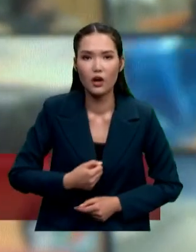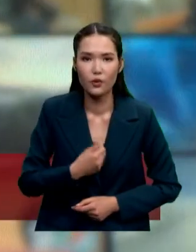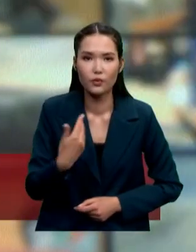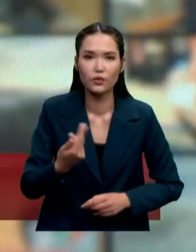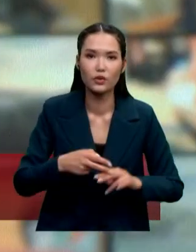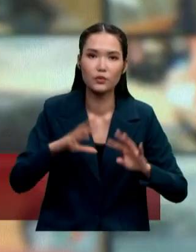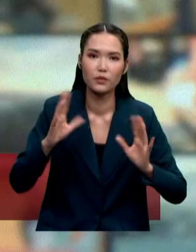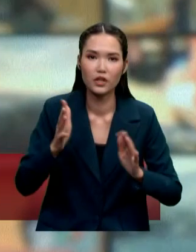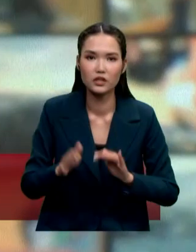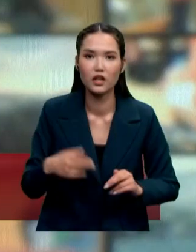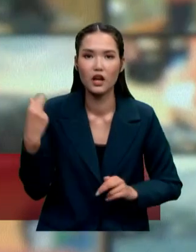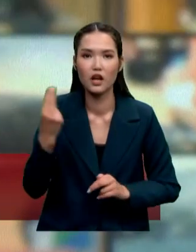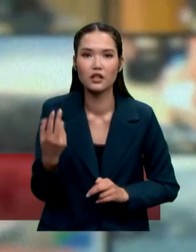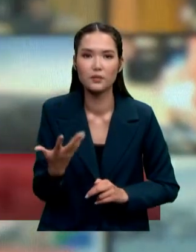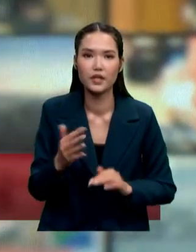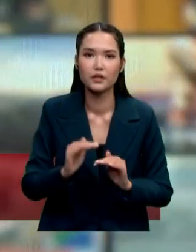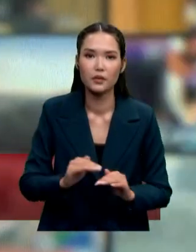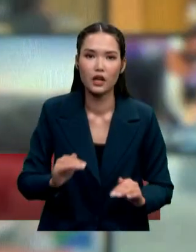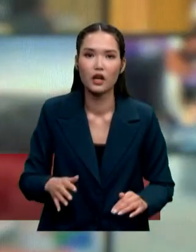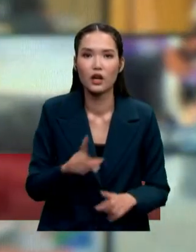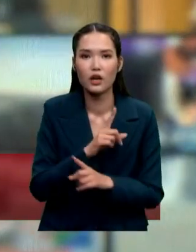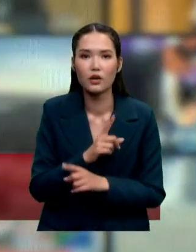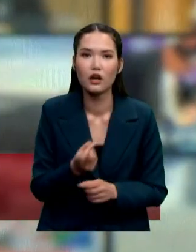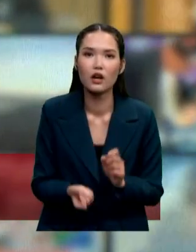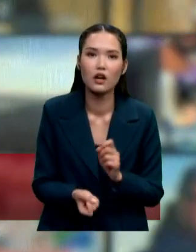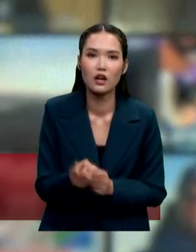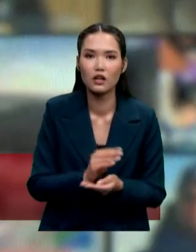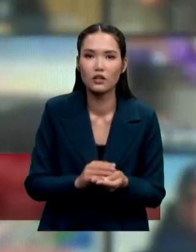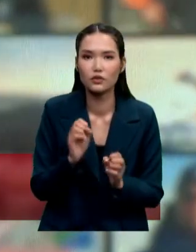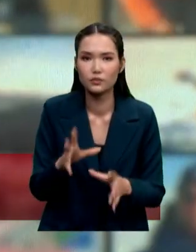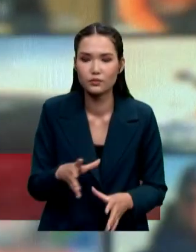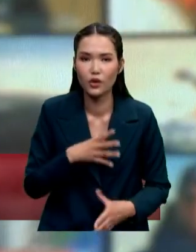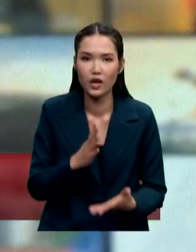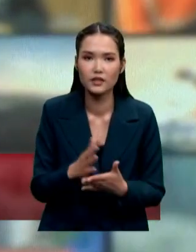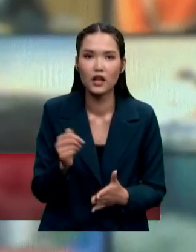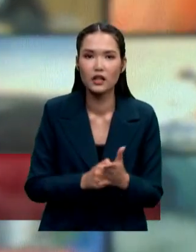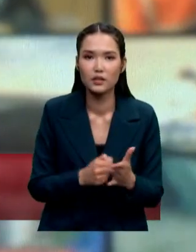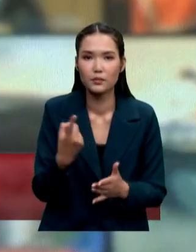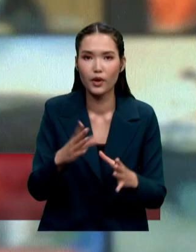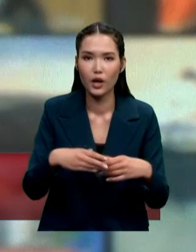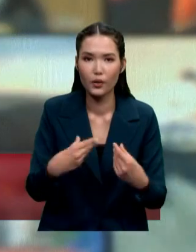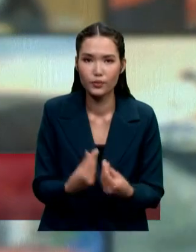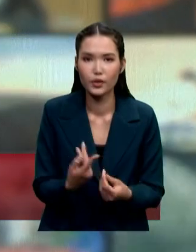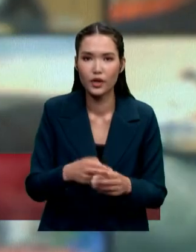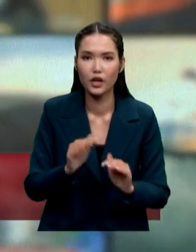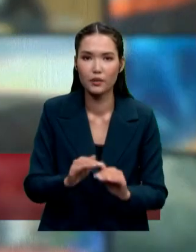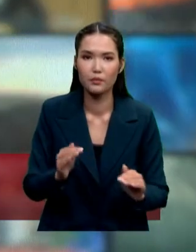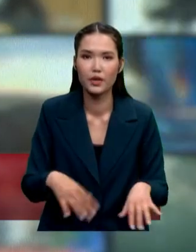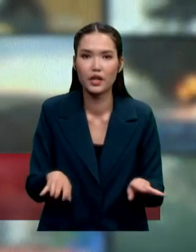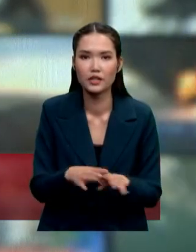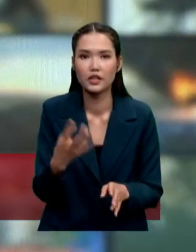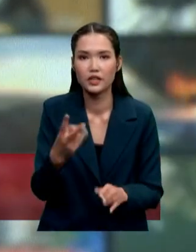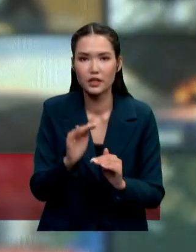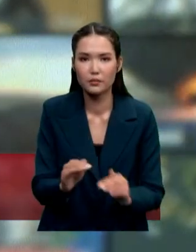бұл жағдайдан кейін Астанадағы 5 баланың өлімі қайталанады ма деп үрейленіп отыр. Себебі бір отбасында бұл балабақшаға кем